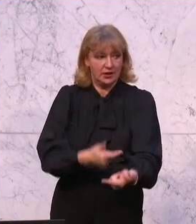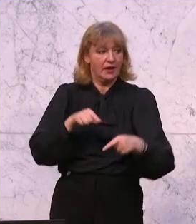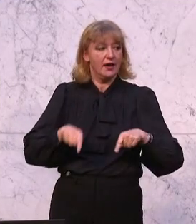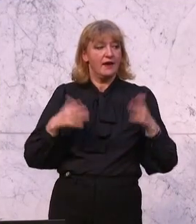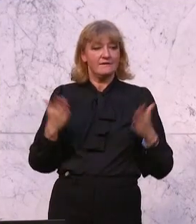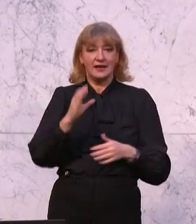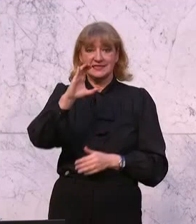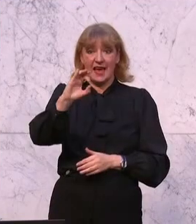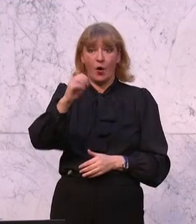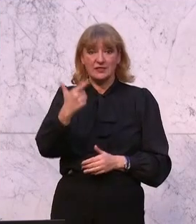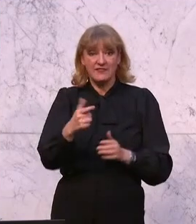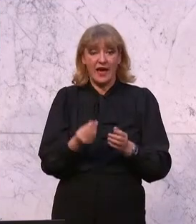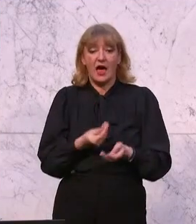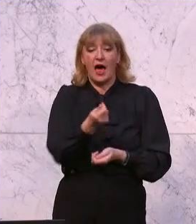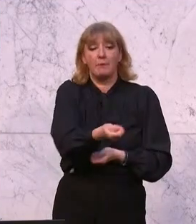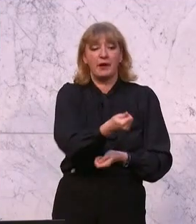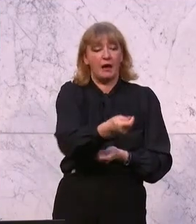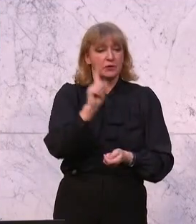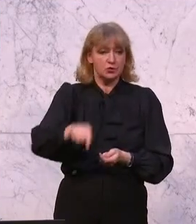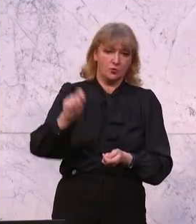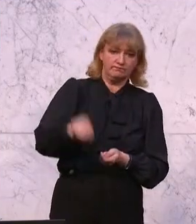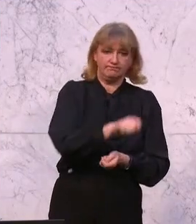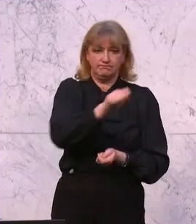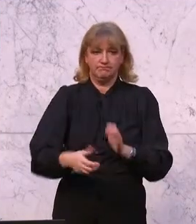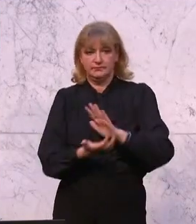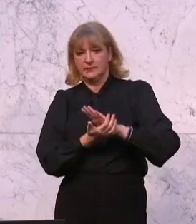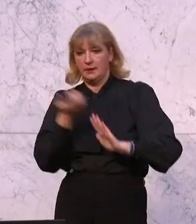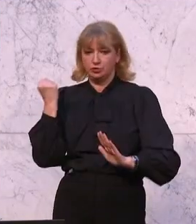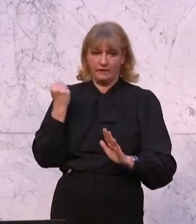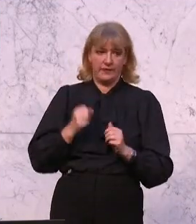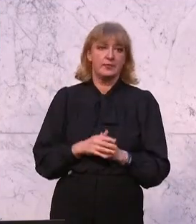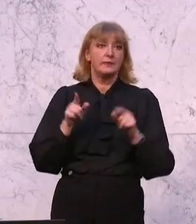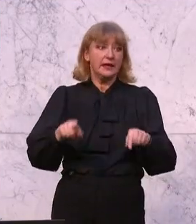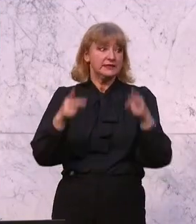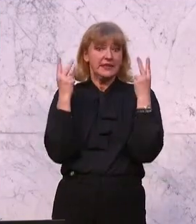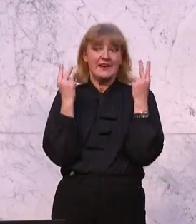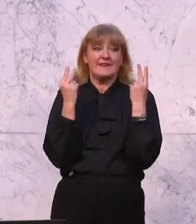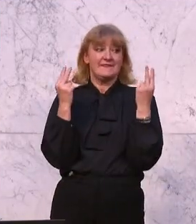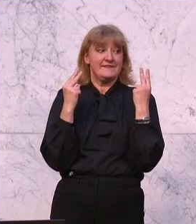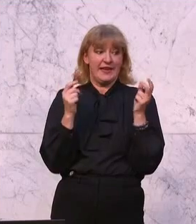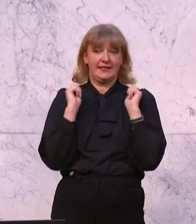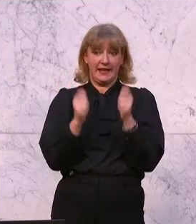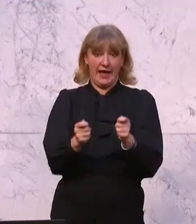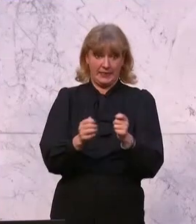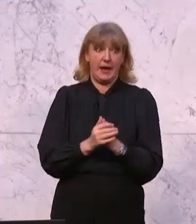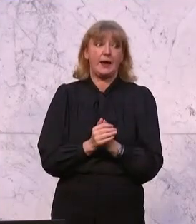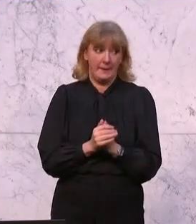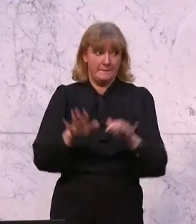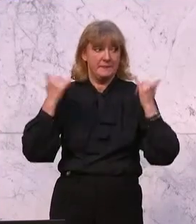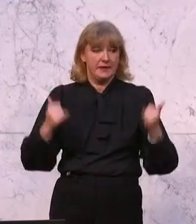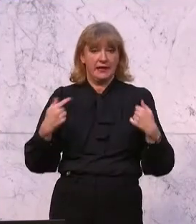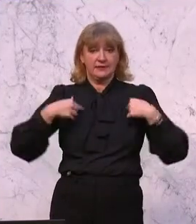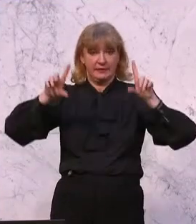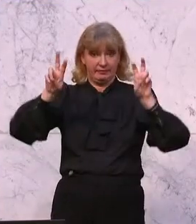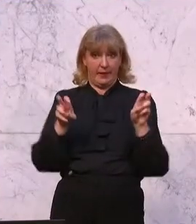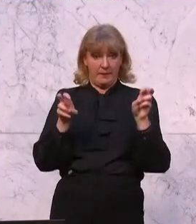die CO2-Abgabe abgeschafft wird. Ich denke, ein ganz wichtiger Antrag. Nun zu meiner